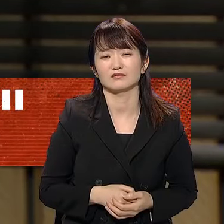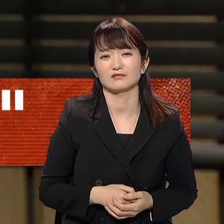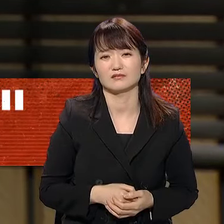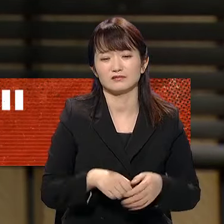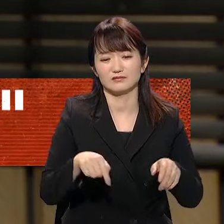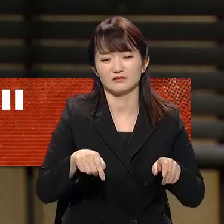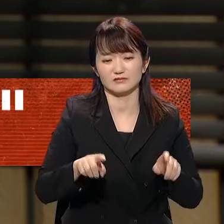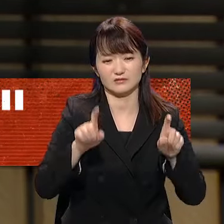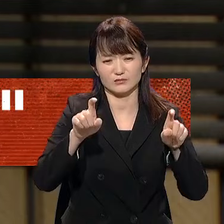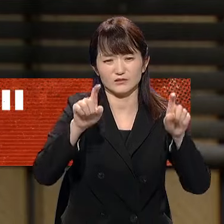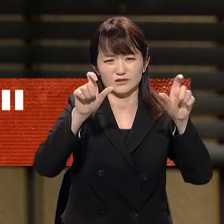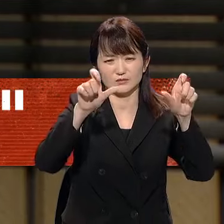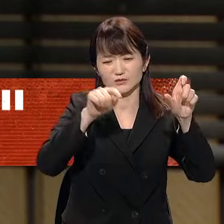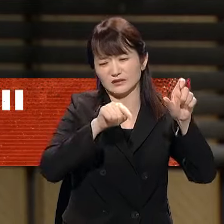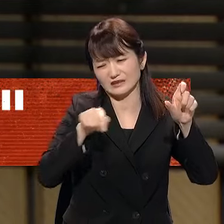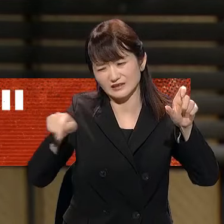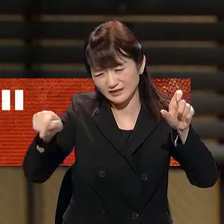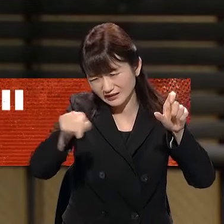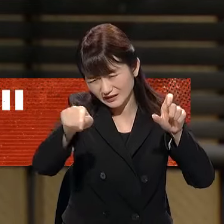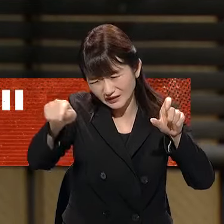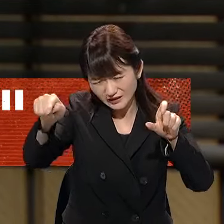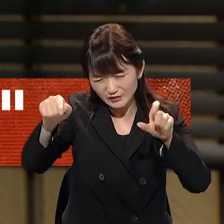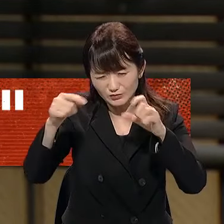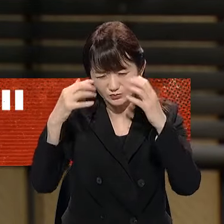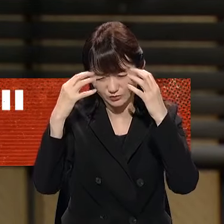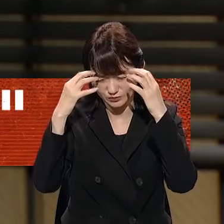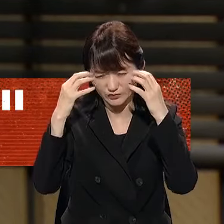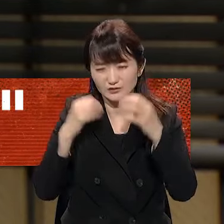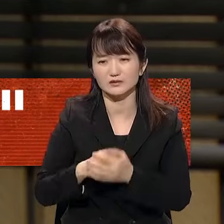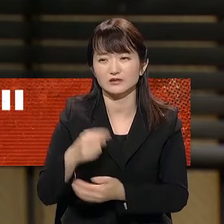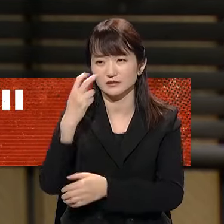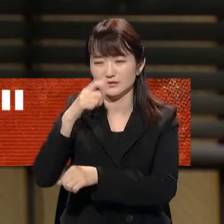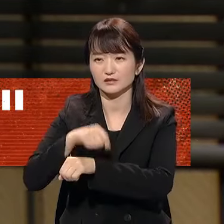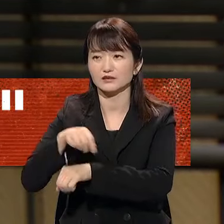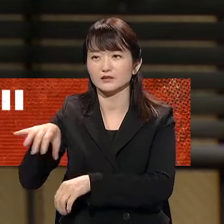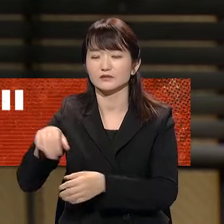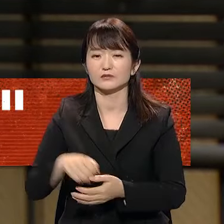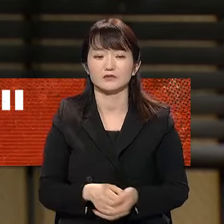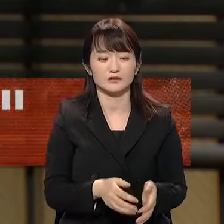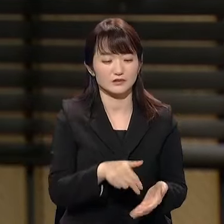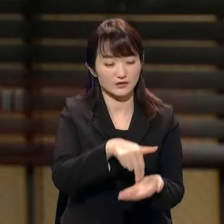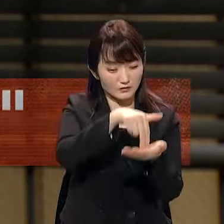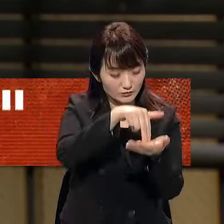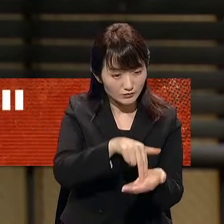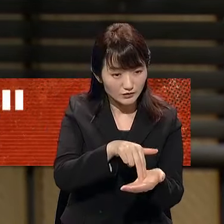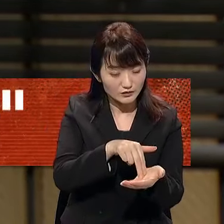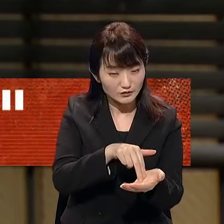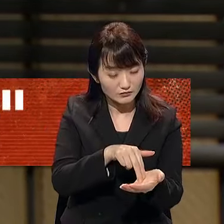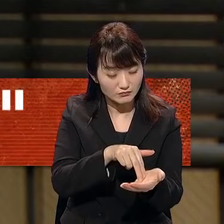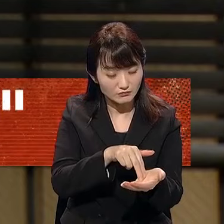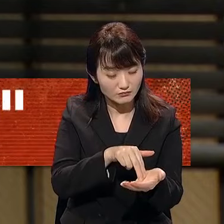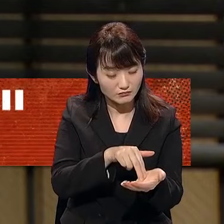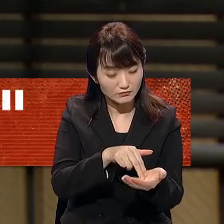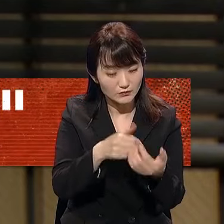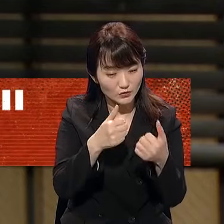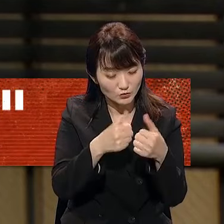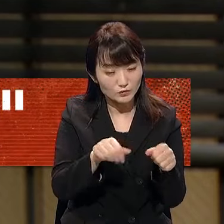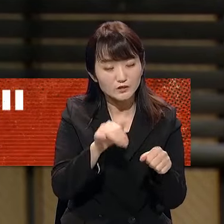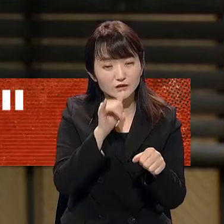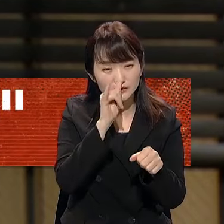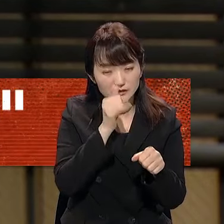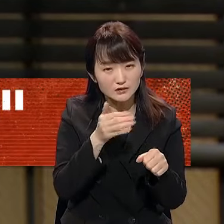고통을 겪고 있는데 관리 사무소 얘기로는이 엘리베이터가 에러가 몇 번 나긴 했지만 심각한 고장이 난 적은 없었다고